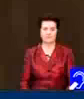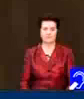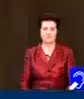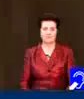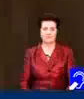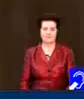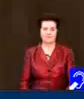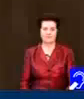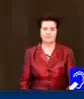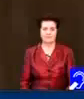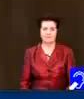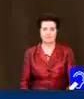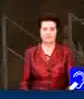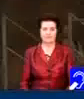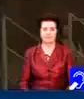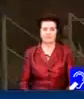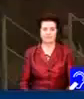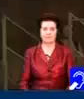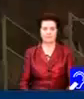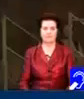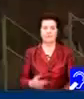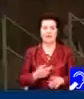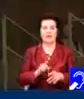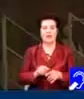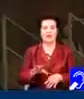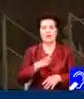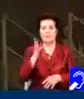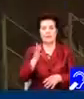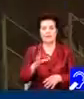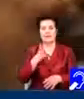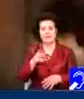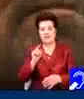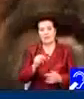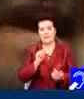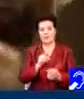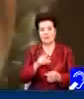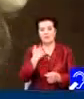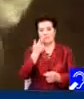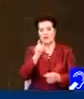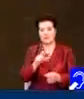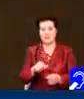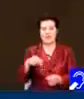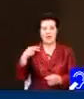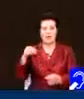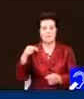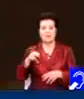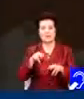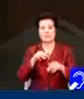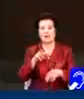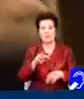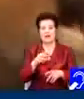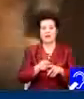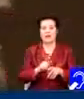arranca nuovo che sta arrivando. Inițial, mitingul trebuia să fie unul de protest față de refuzul președintelui Mattarella de a accepta